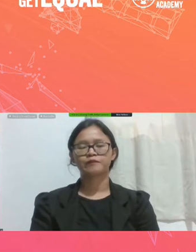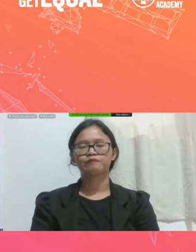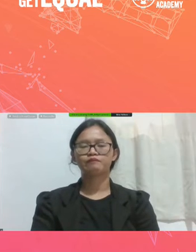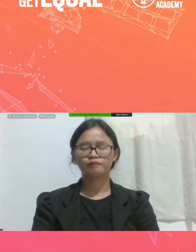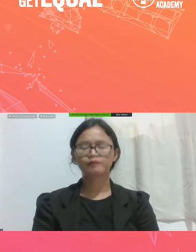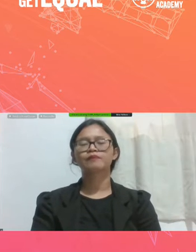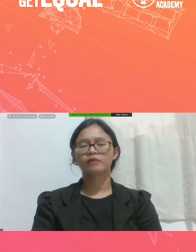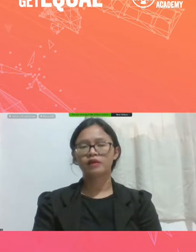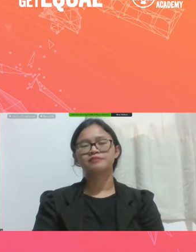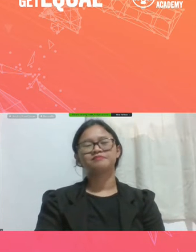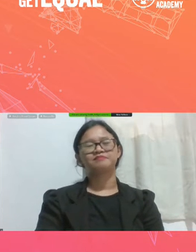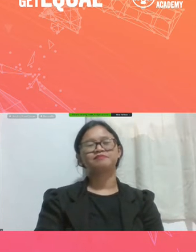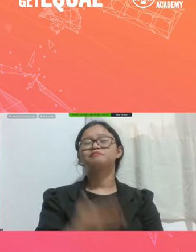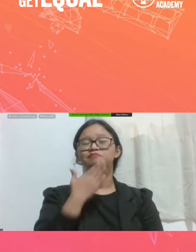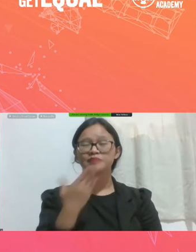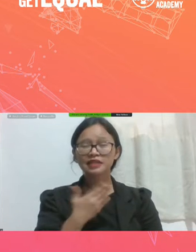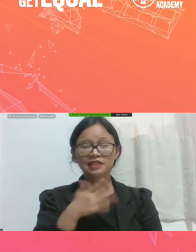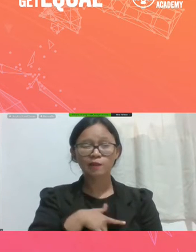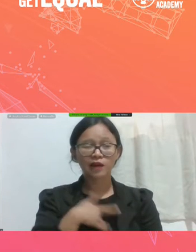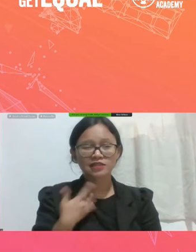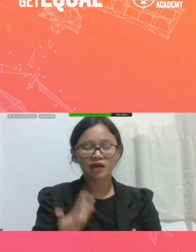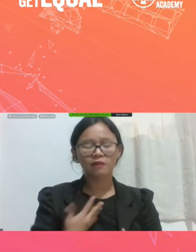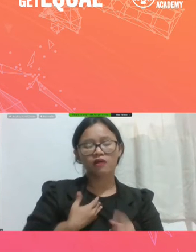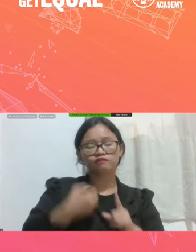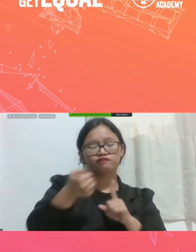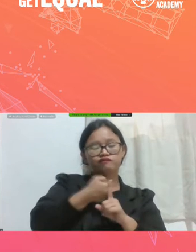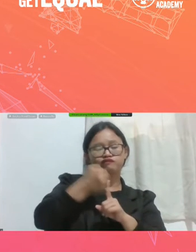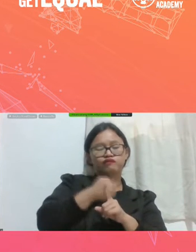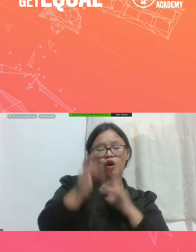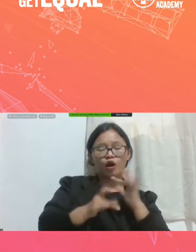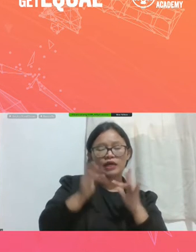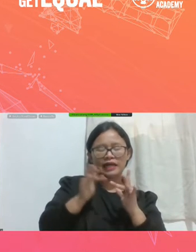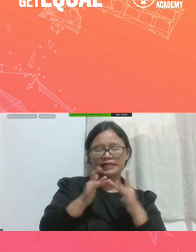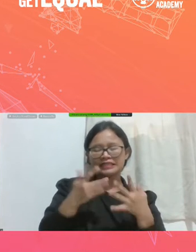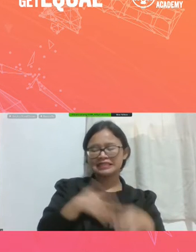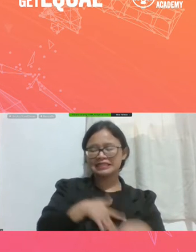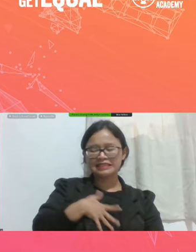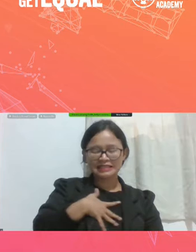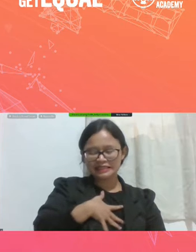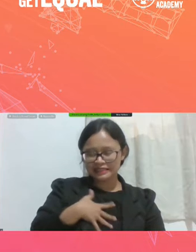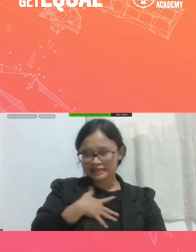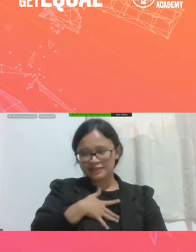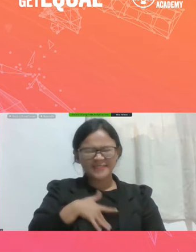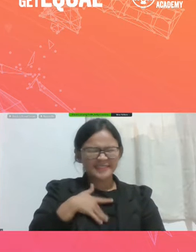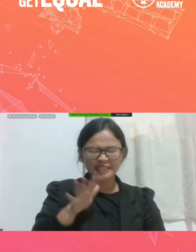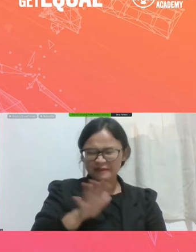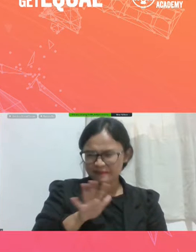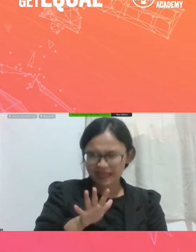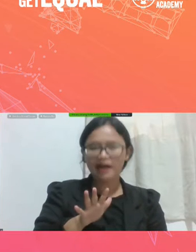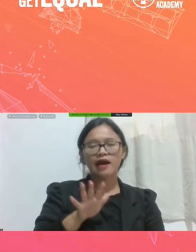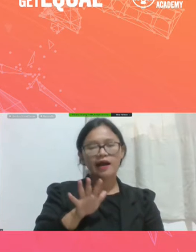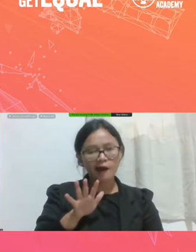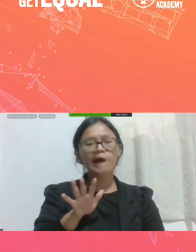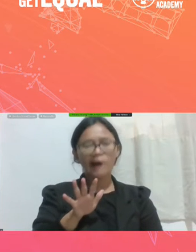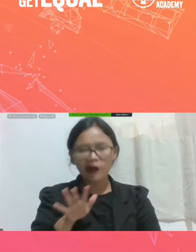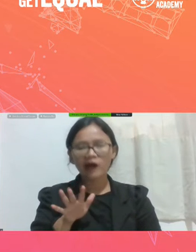Mayoritas merasa tidak nyaman ketika mengalami KBGO, hampir semuanya merasa tidak nyaman, dan siapa yang menurut mereka